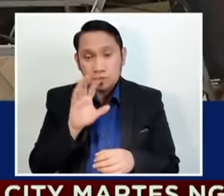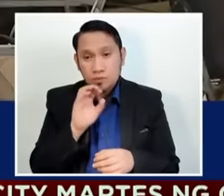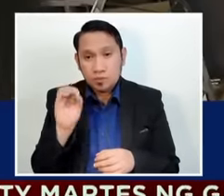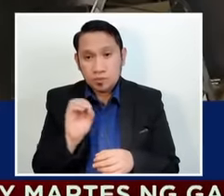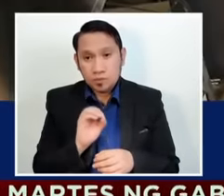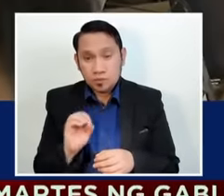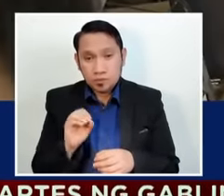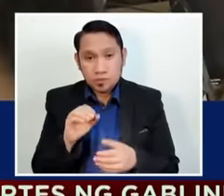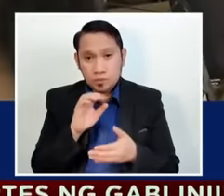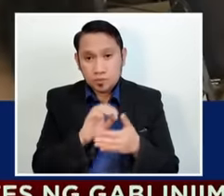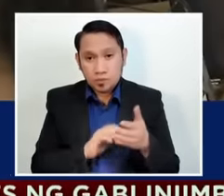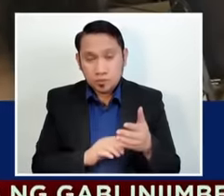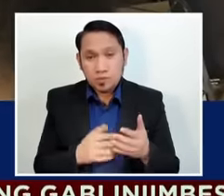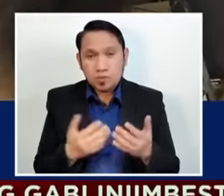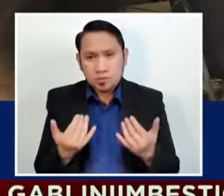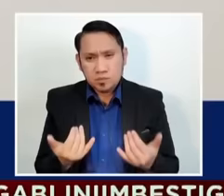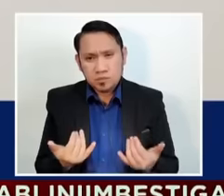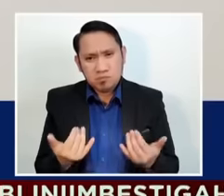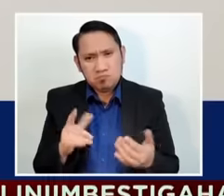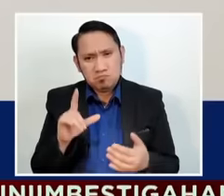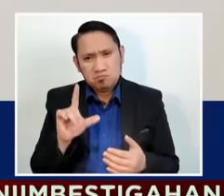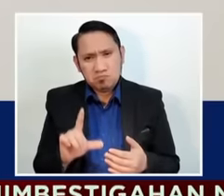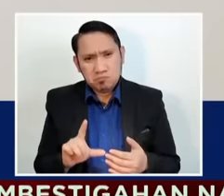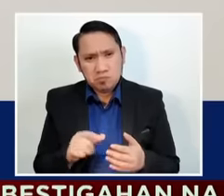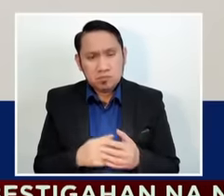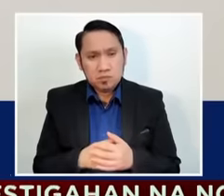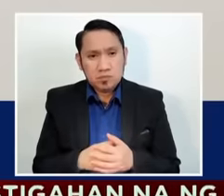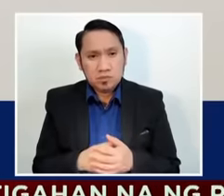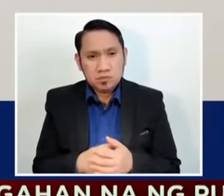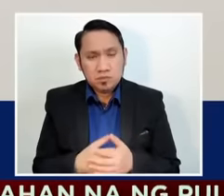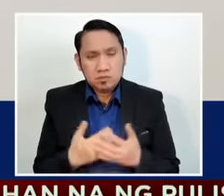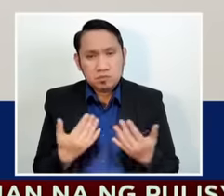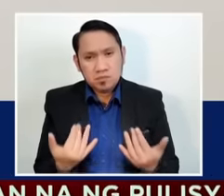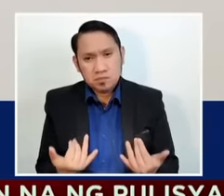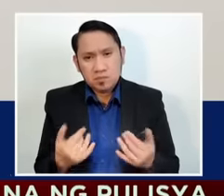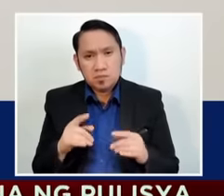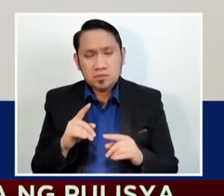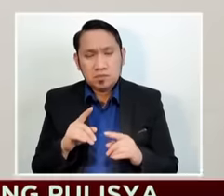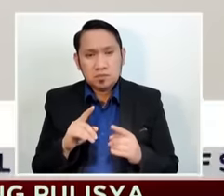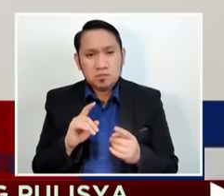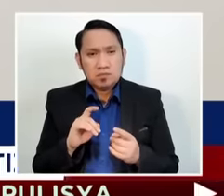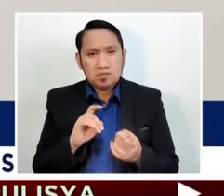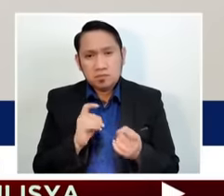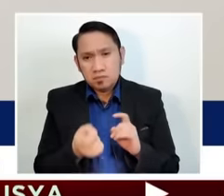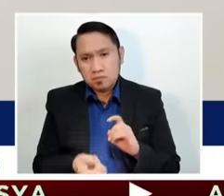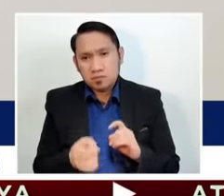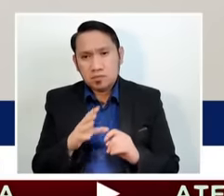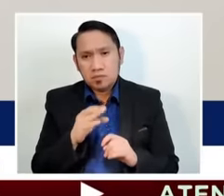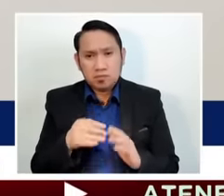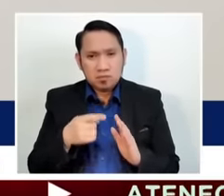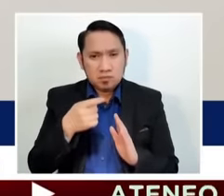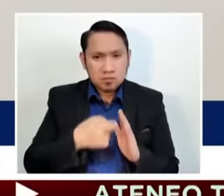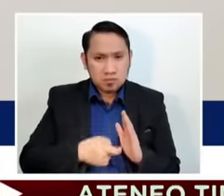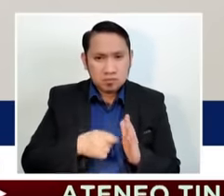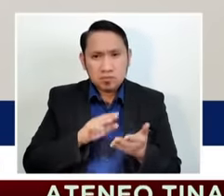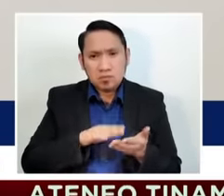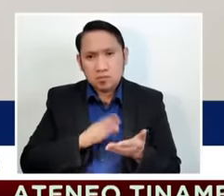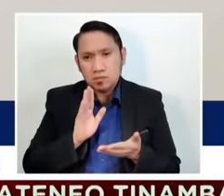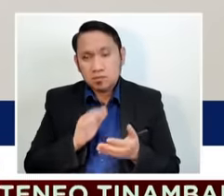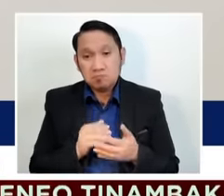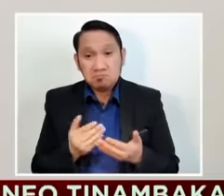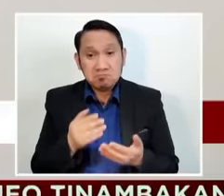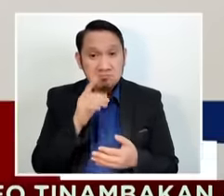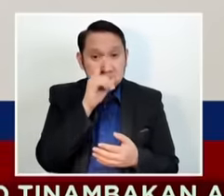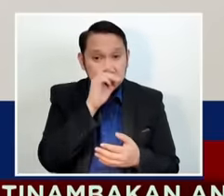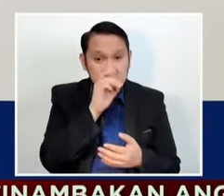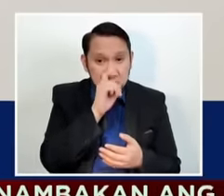discount, masyado na umanong mababa. Times have changed, prices have gone up, and then the senior citizen